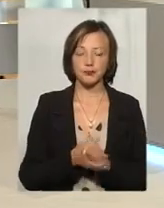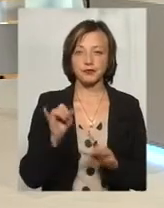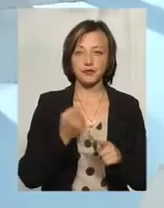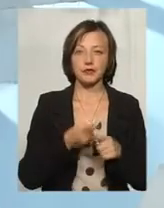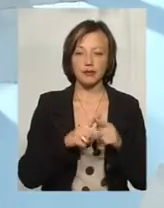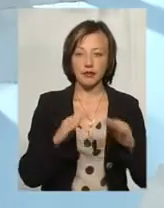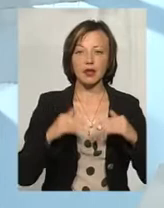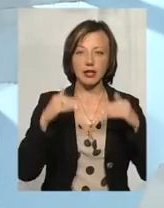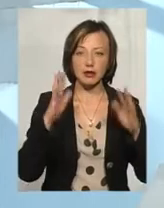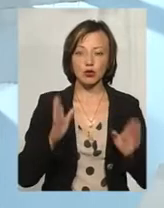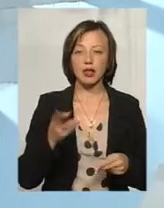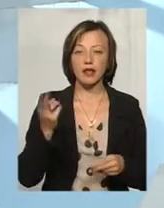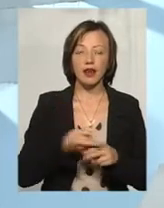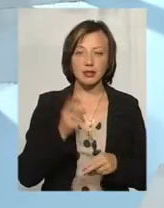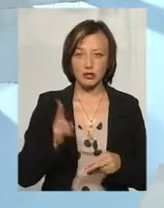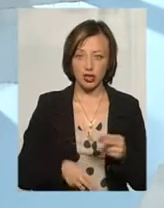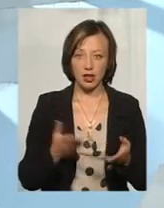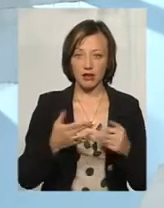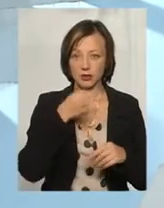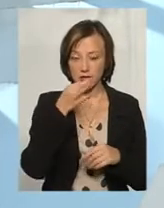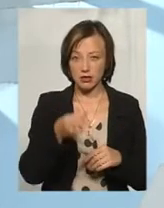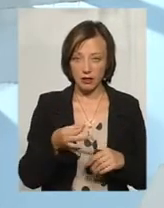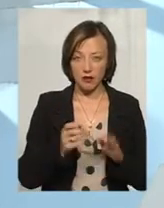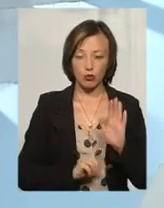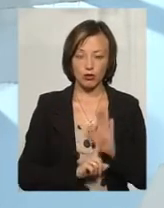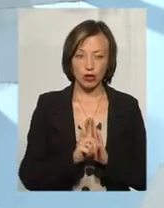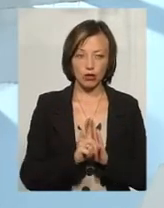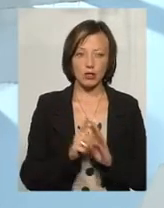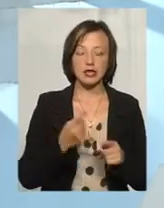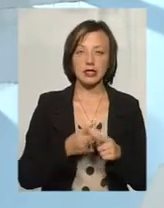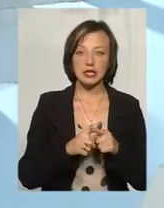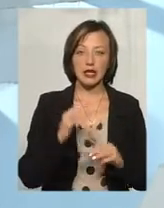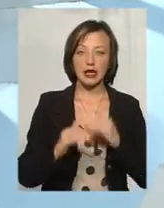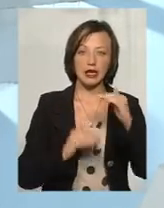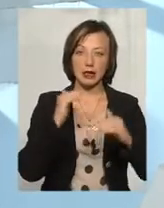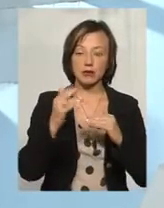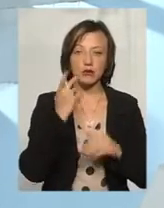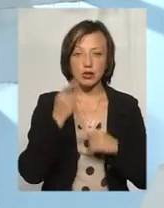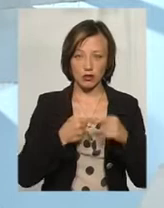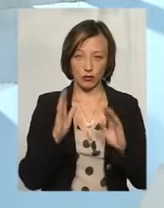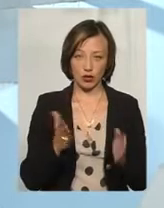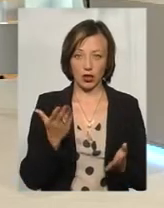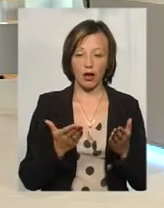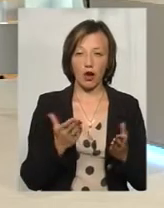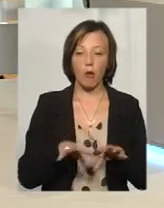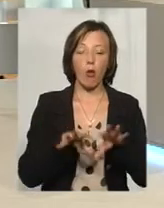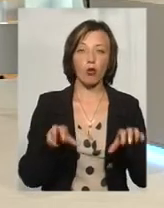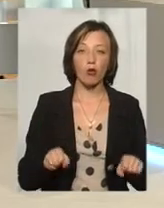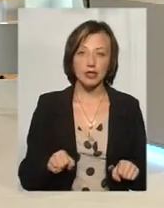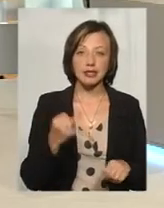цей ріст буде нескінченний. Тому що, як я вам зауважив на початку, цей ріст буде постійним. Тому що